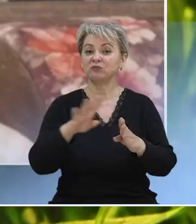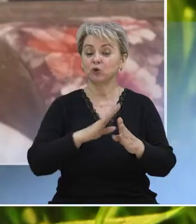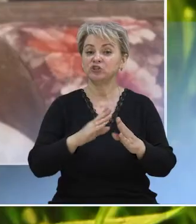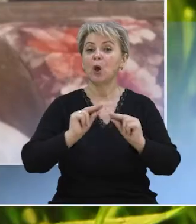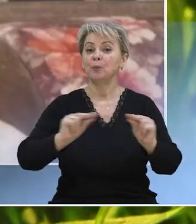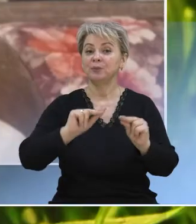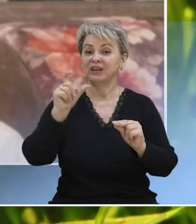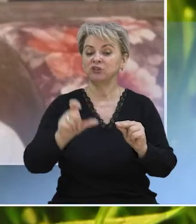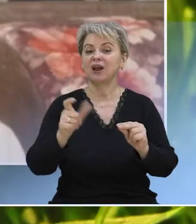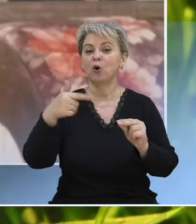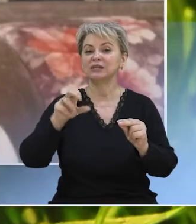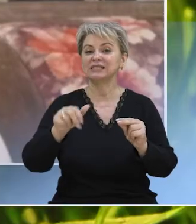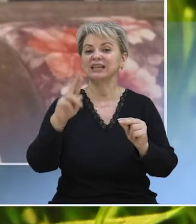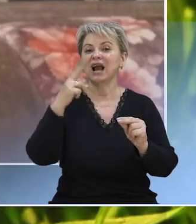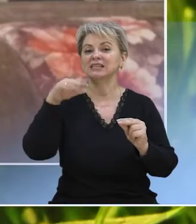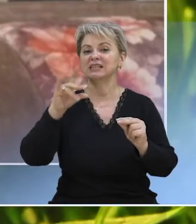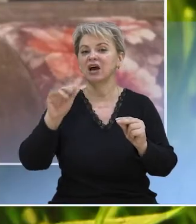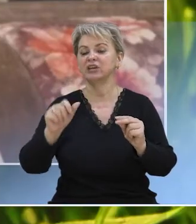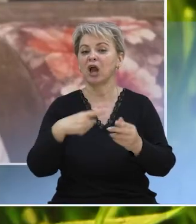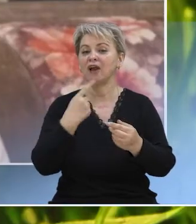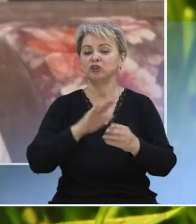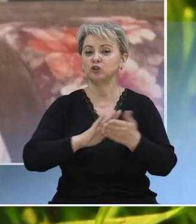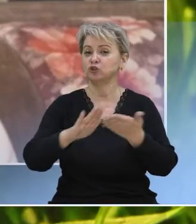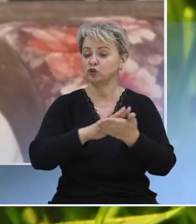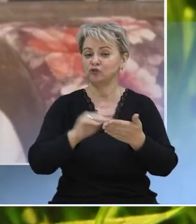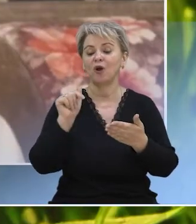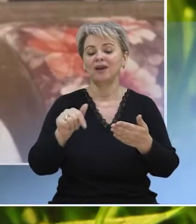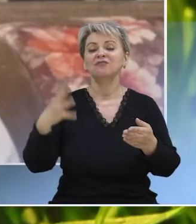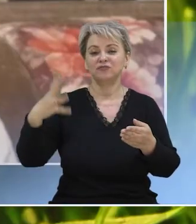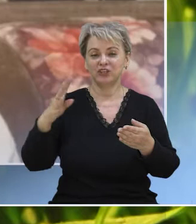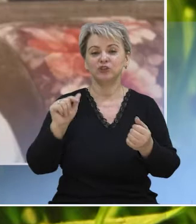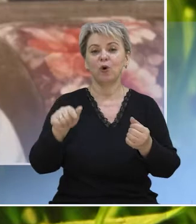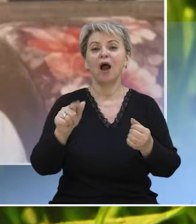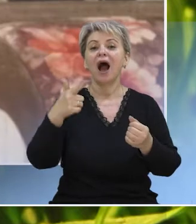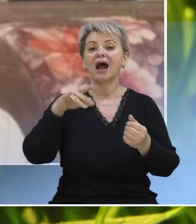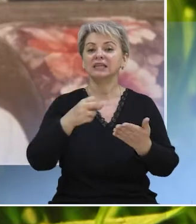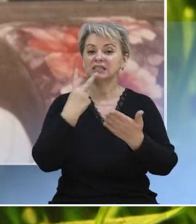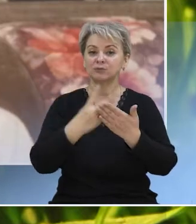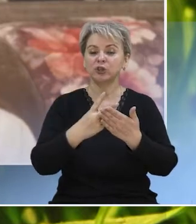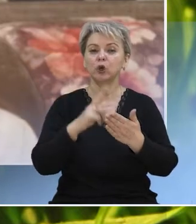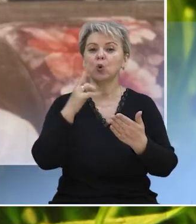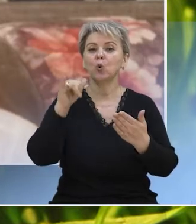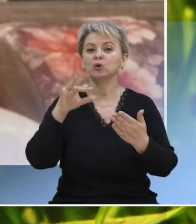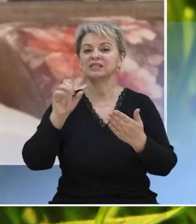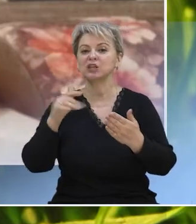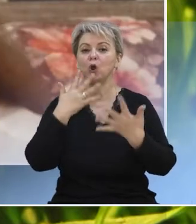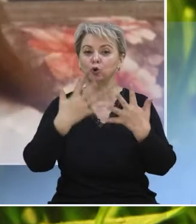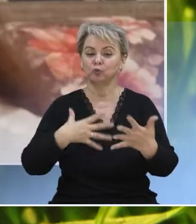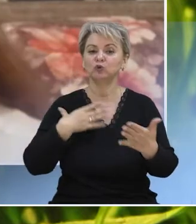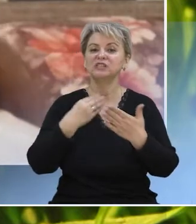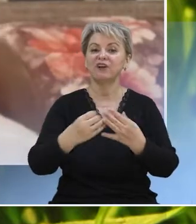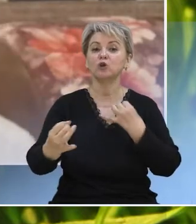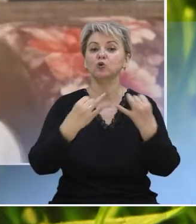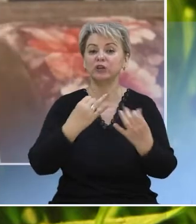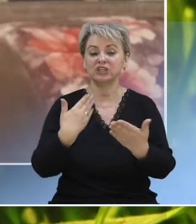в первую очередь как преподаватель скажу: Гордеев, Касарина, не говорите ничего, вам это не идет. Да, Ань, смотрите, ну вот курс